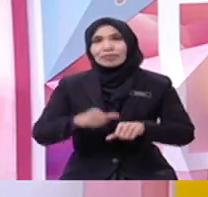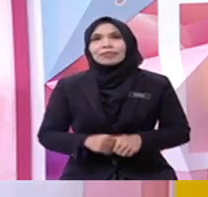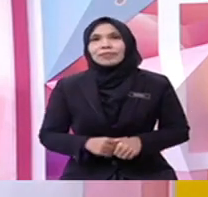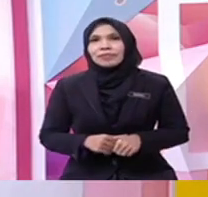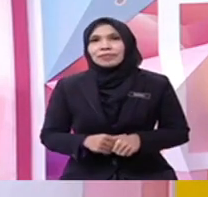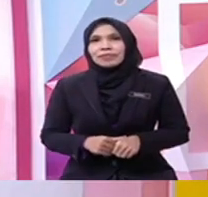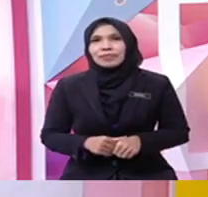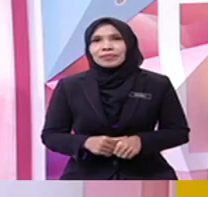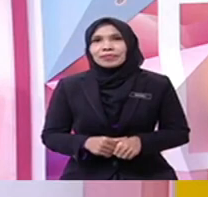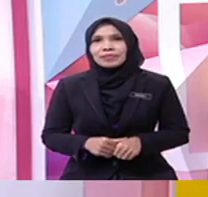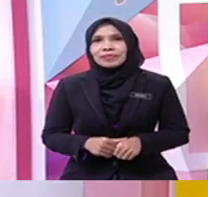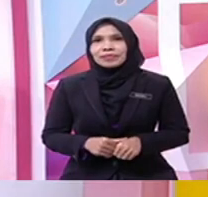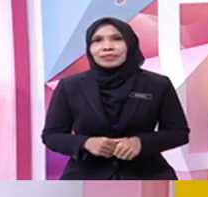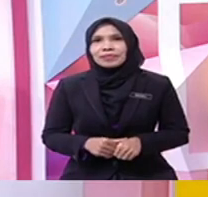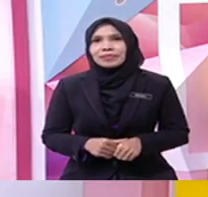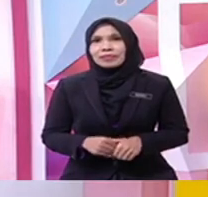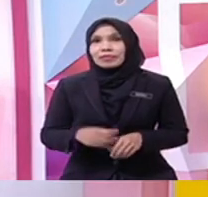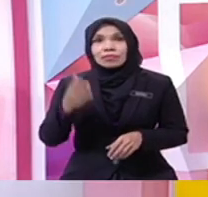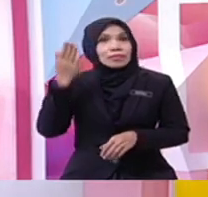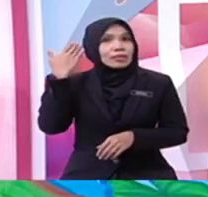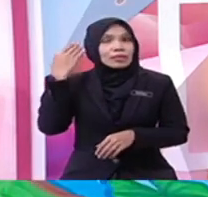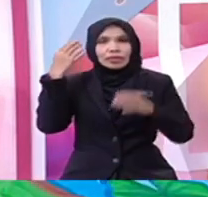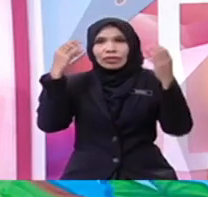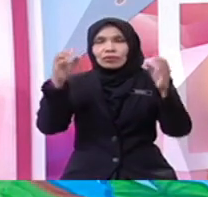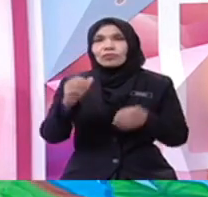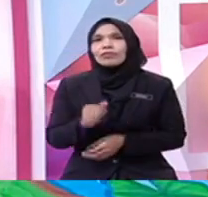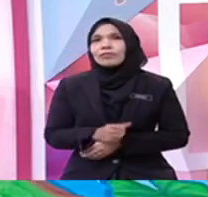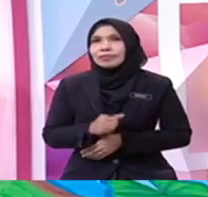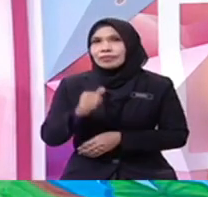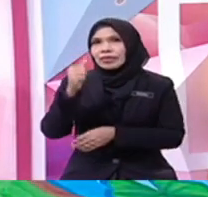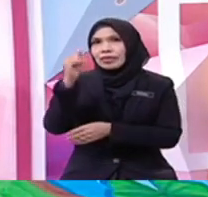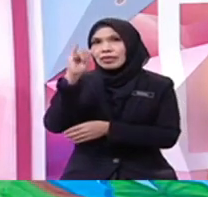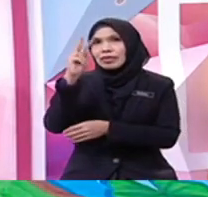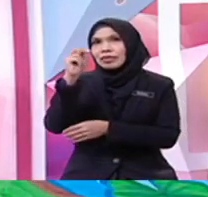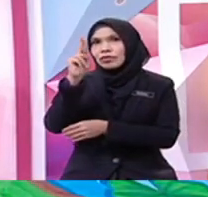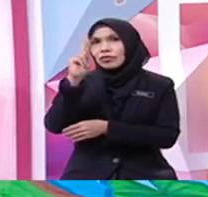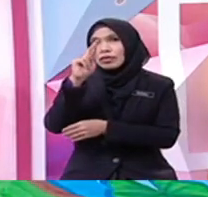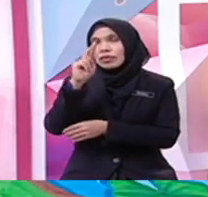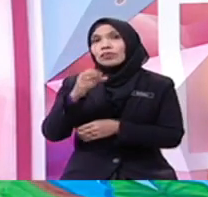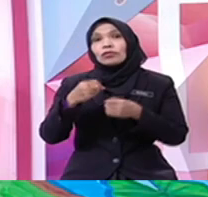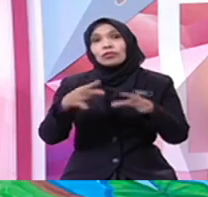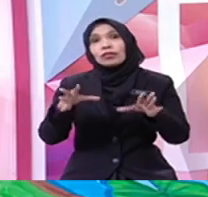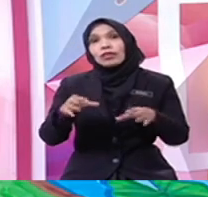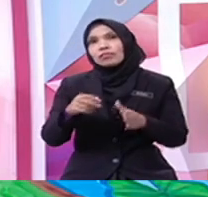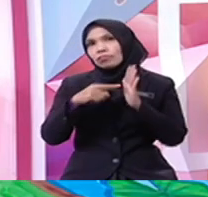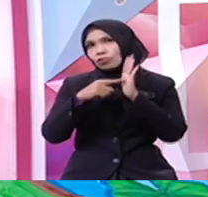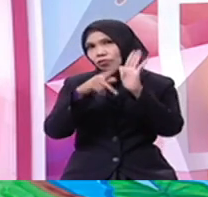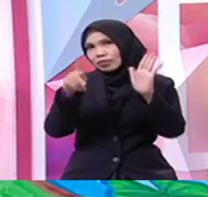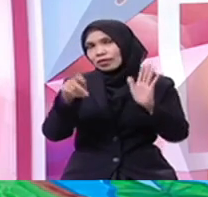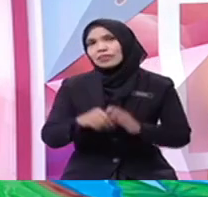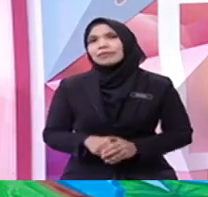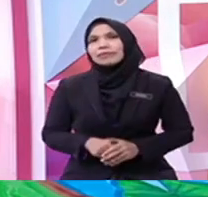ada dan disemen yang ketiga ini tadi cek gua ini udah menunjukkan Bagaimana pergerakan dalam pete sensory evaluation